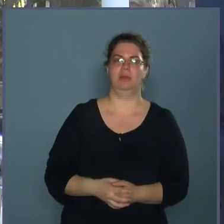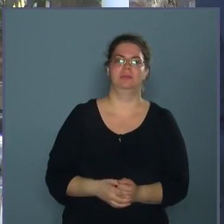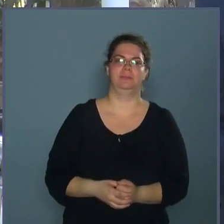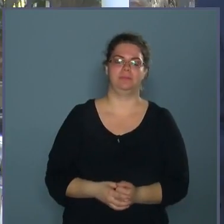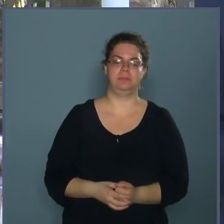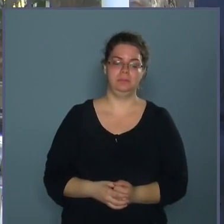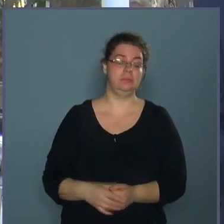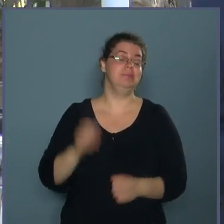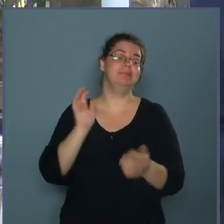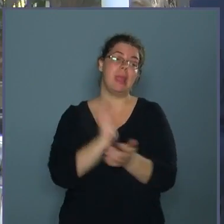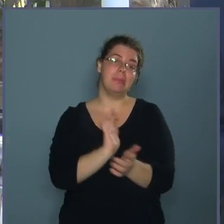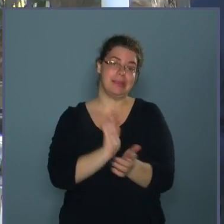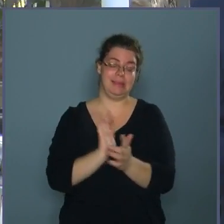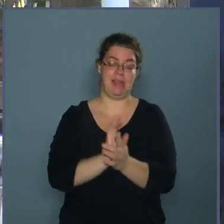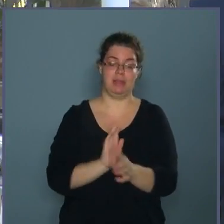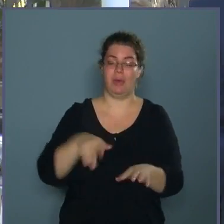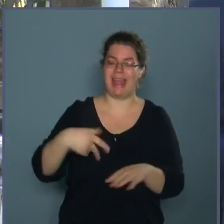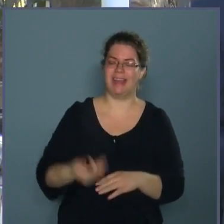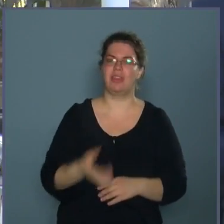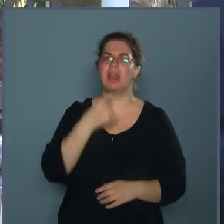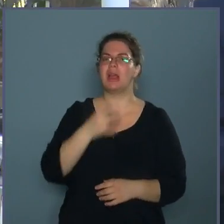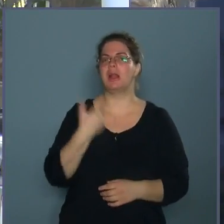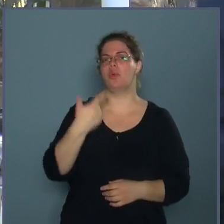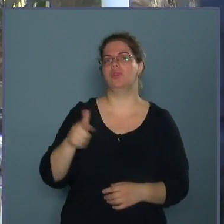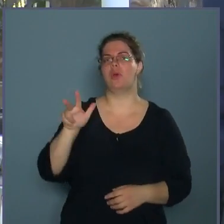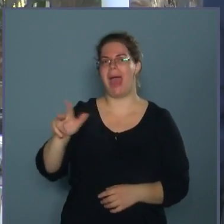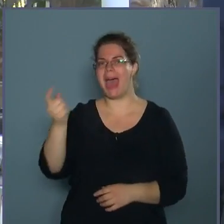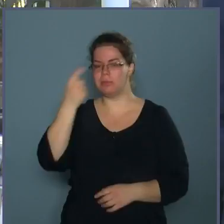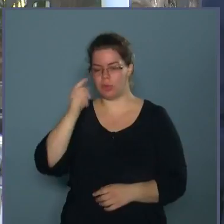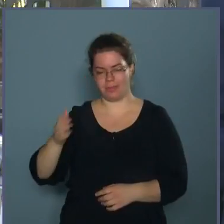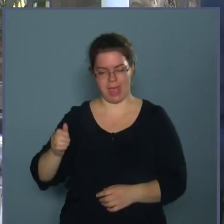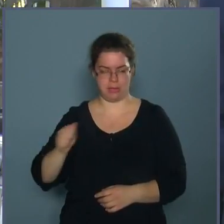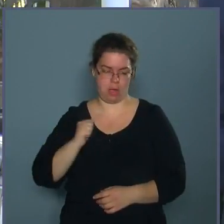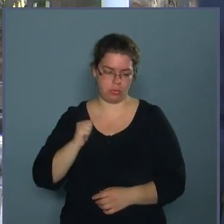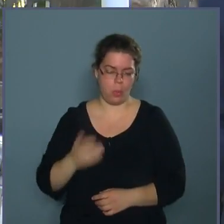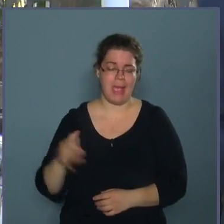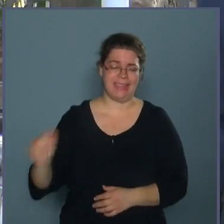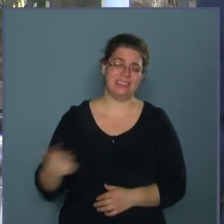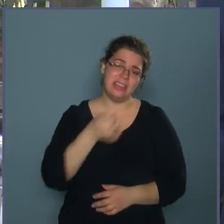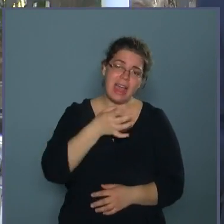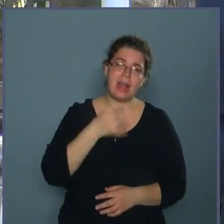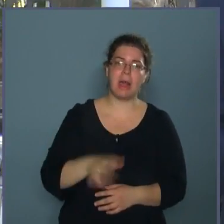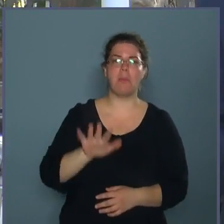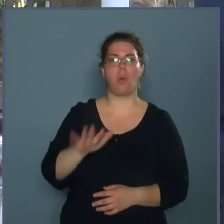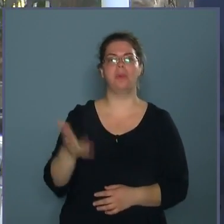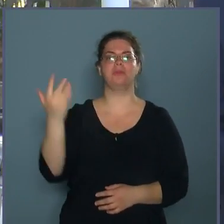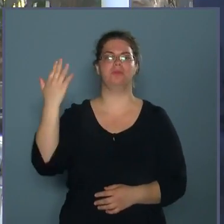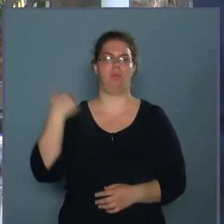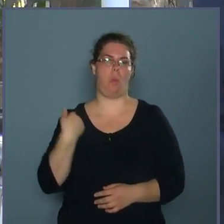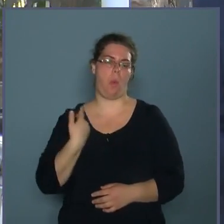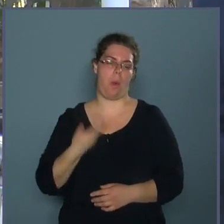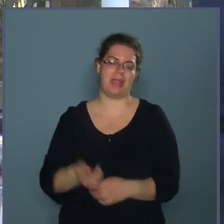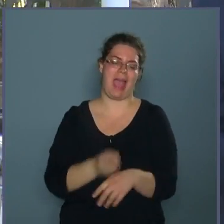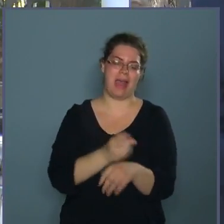elvontatását. Bizonyíthatóan elesett legalább 23 szovjet katona, valamint legalább 5 volt